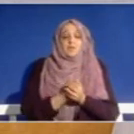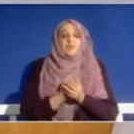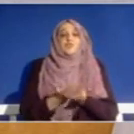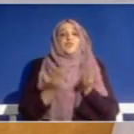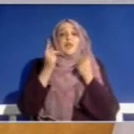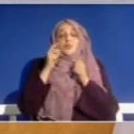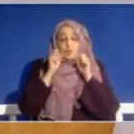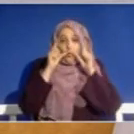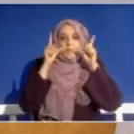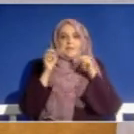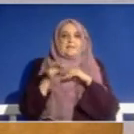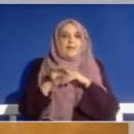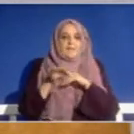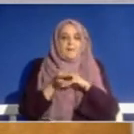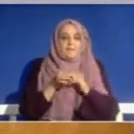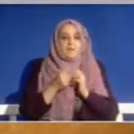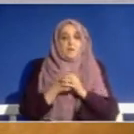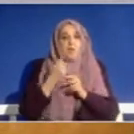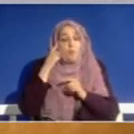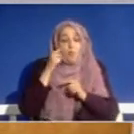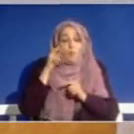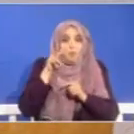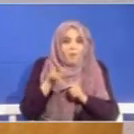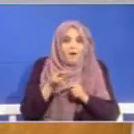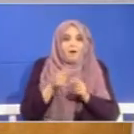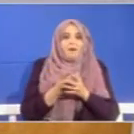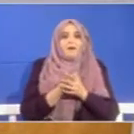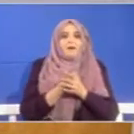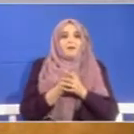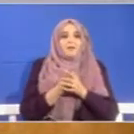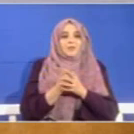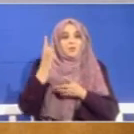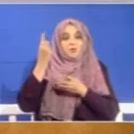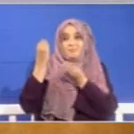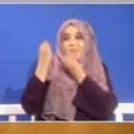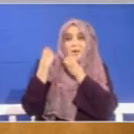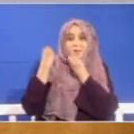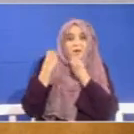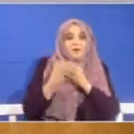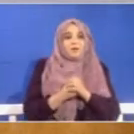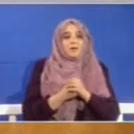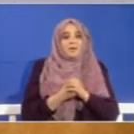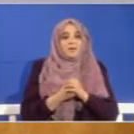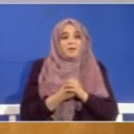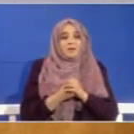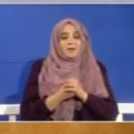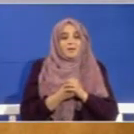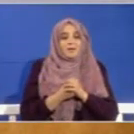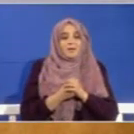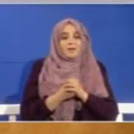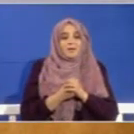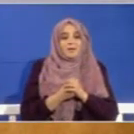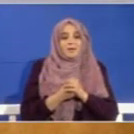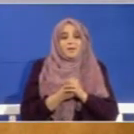هذه الزوجة باش تشوف النعمة اللي ربي أعطاها لها لأن إذا كان هو على ما ذكر في نفسه